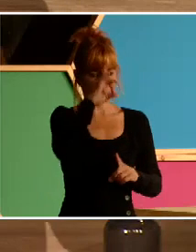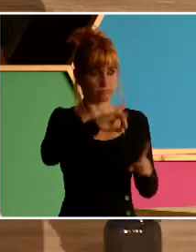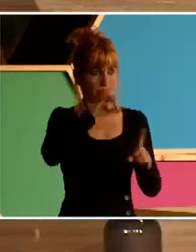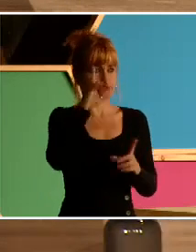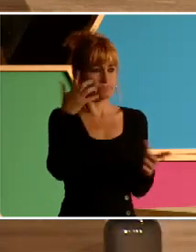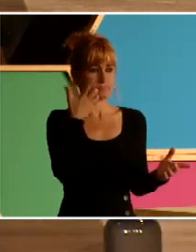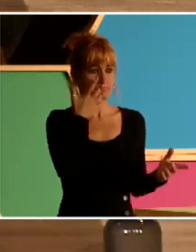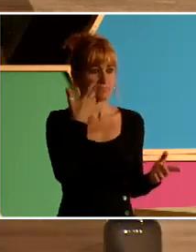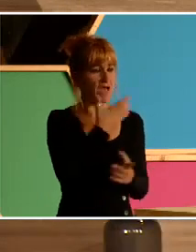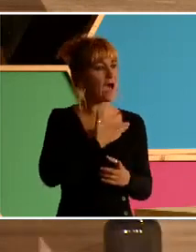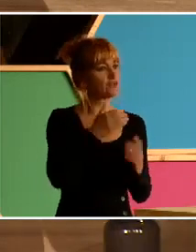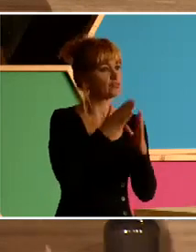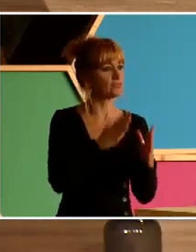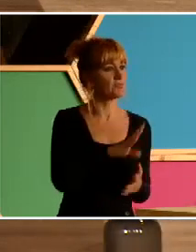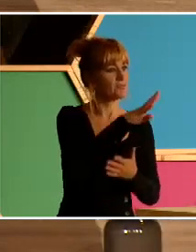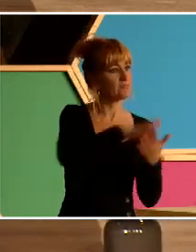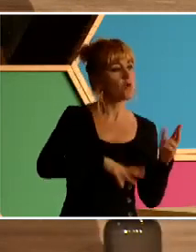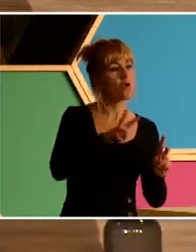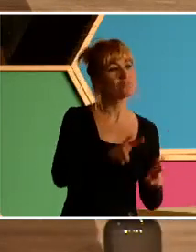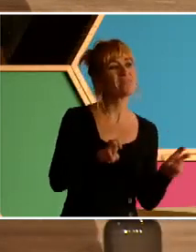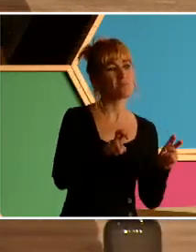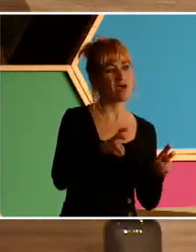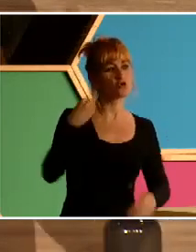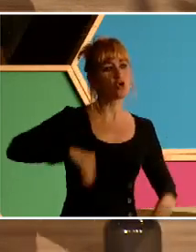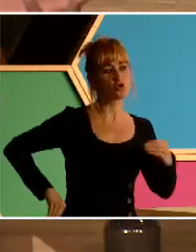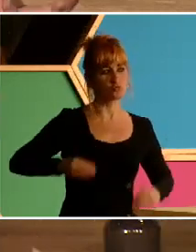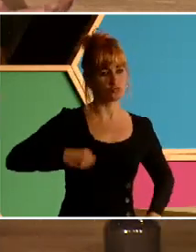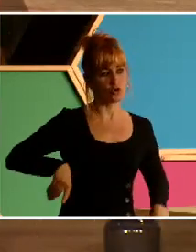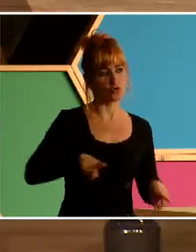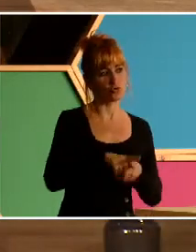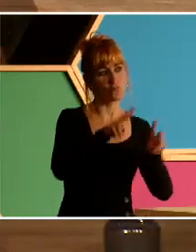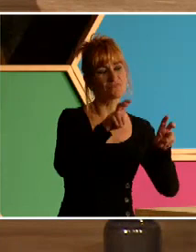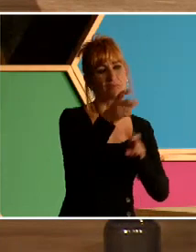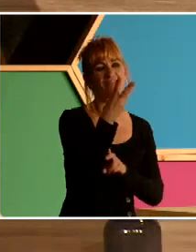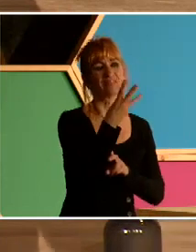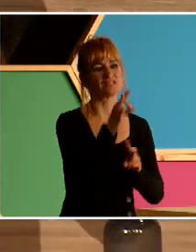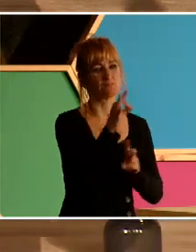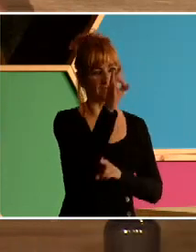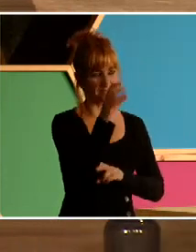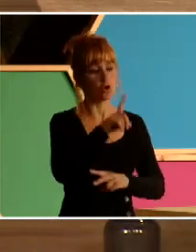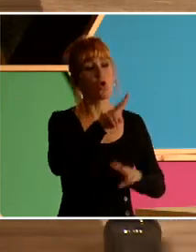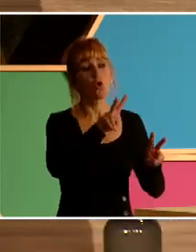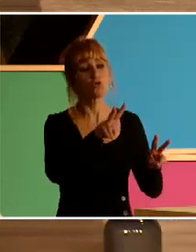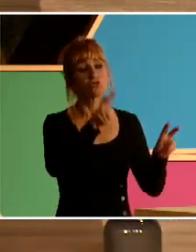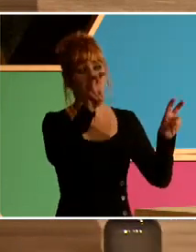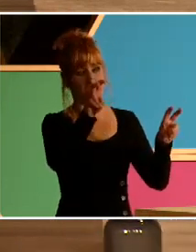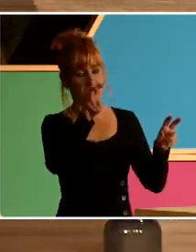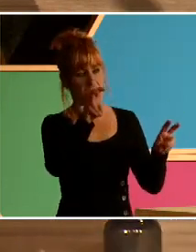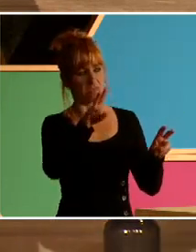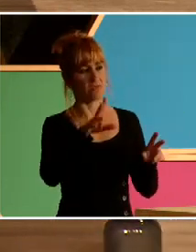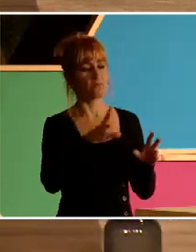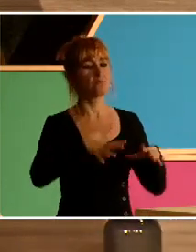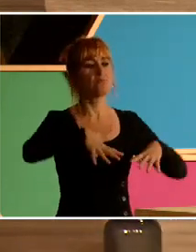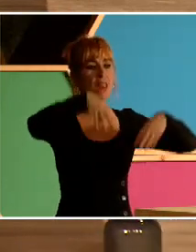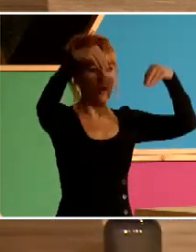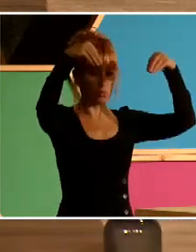cas de corrupció tan gran com el del 3% i el cas Palau. La Diputació, de fet,